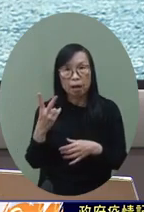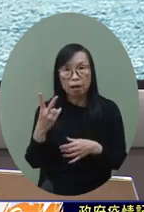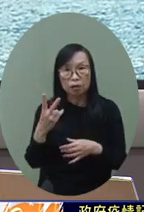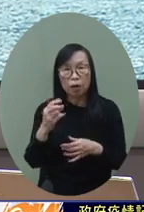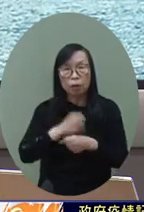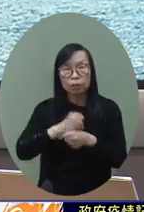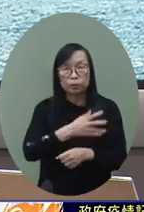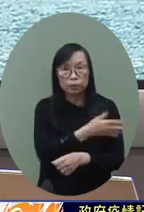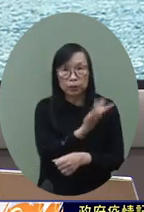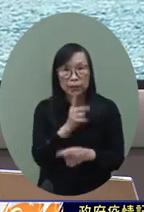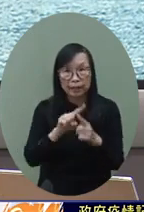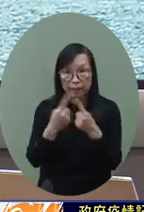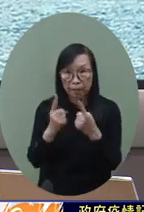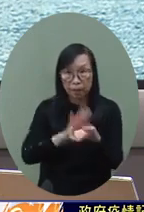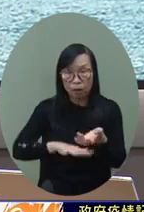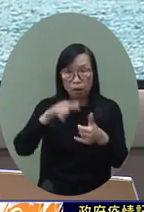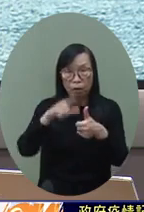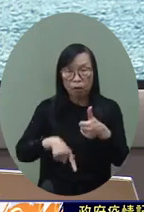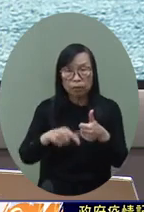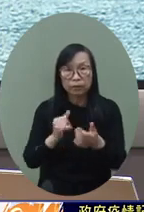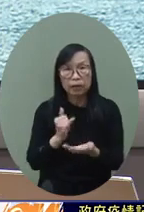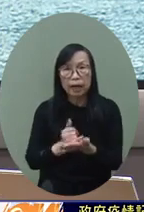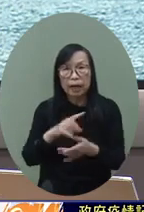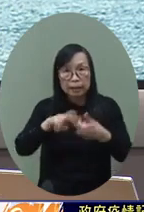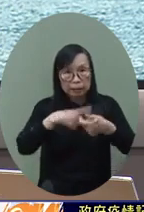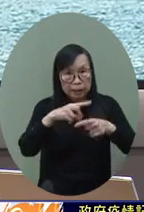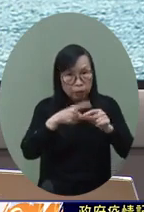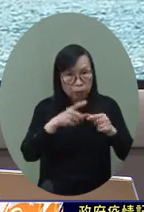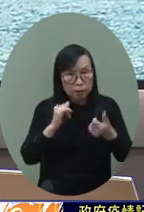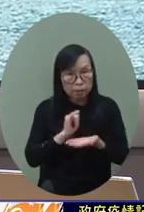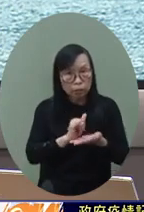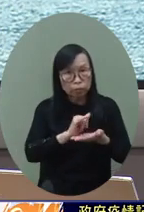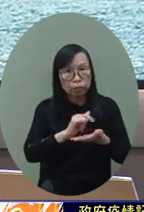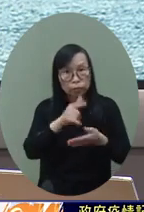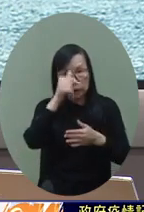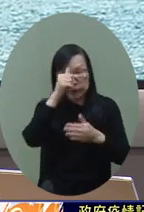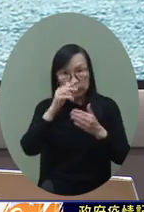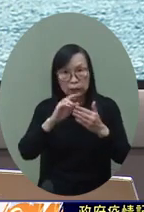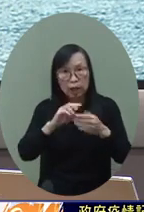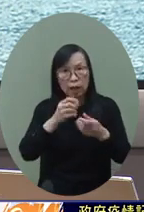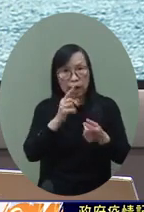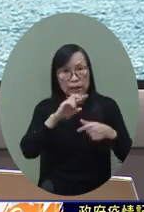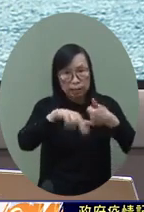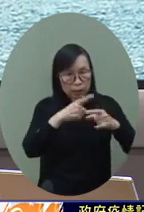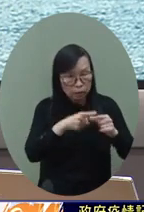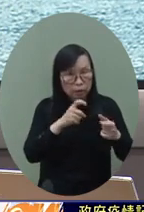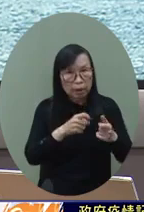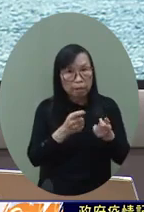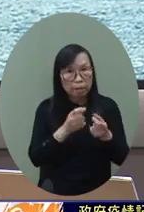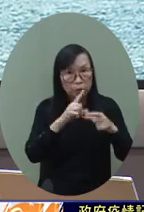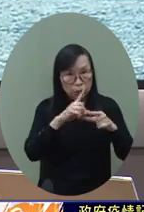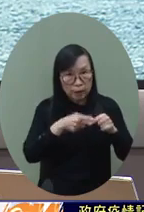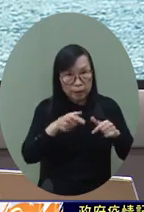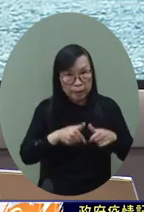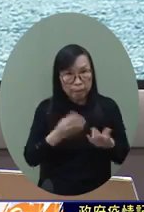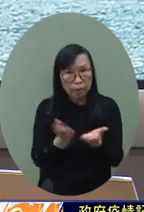工嘅。咁呢11位個案咧，都係喺檢疫中心送院嘅咯，即係檢疫中心確診嘅個案咯。咁